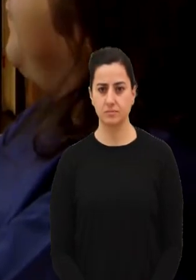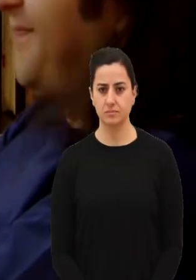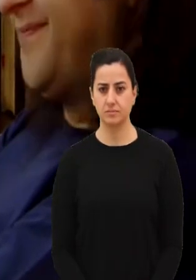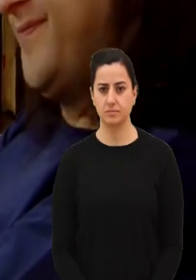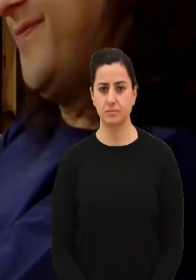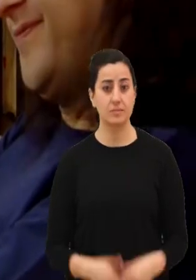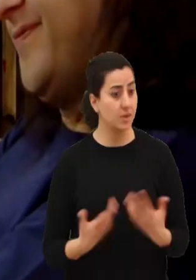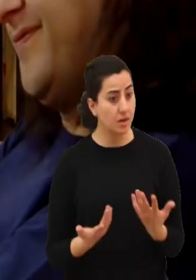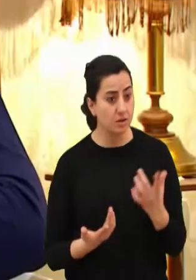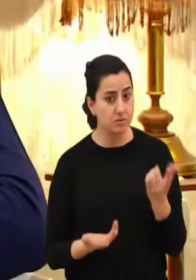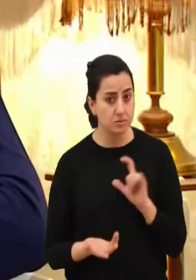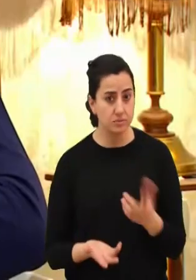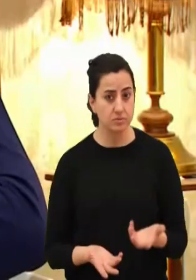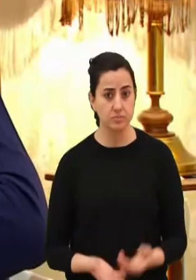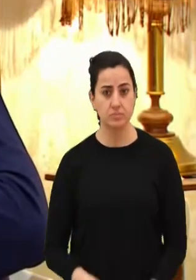Ne ya?